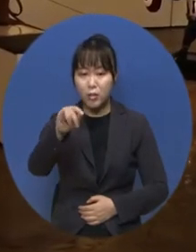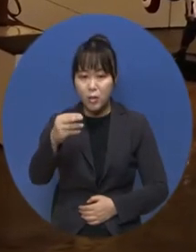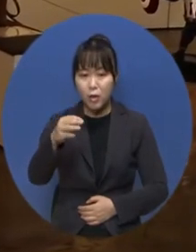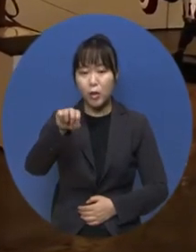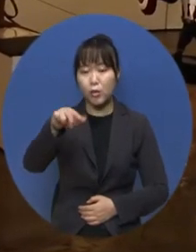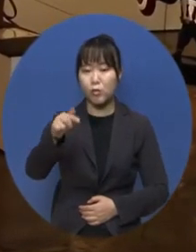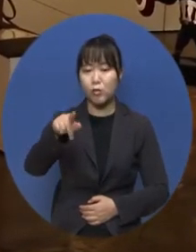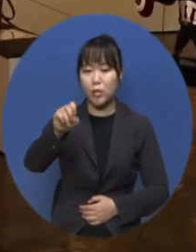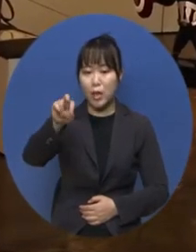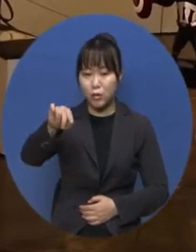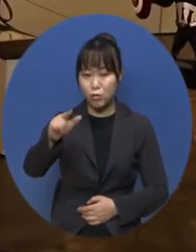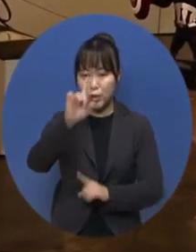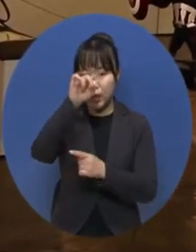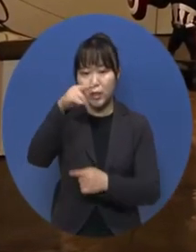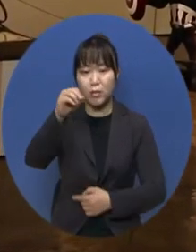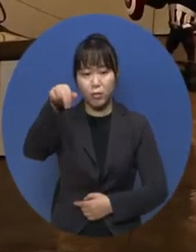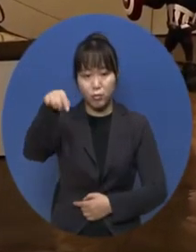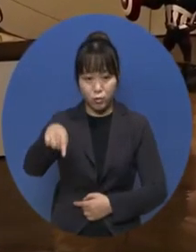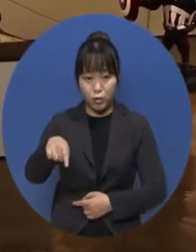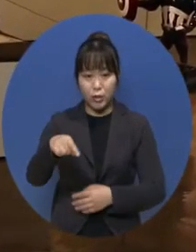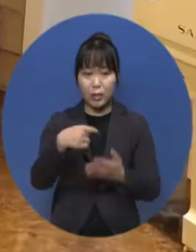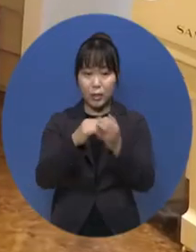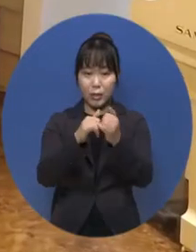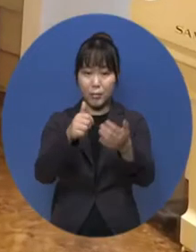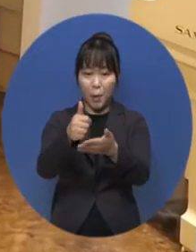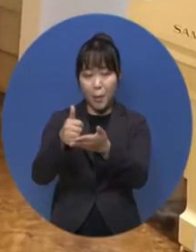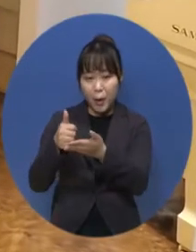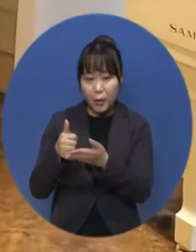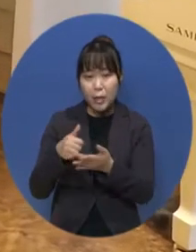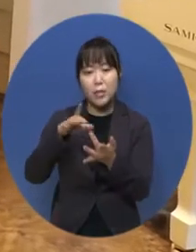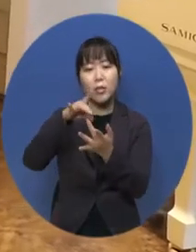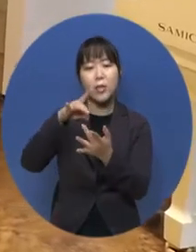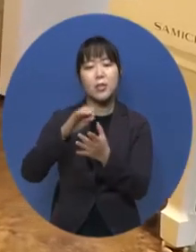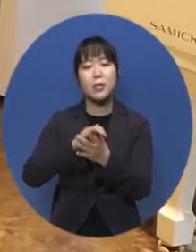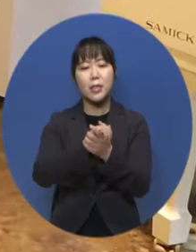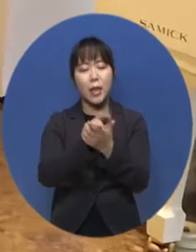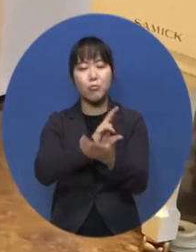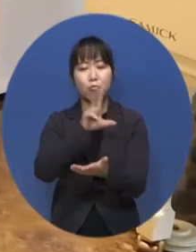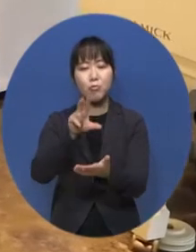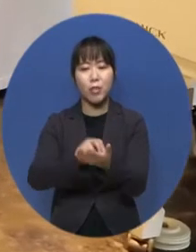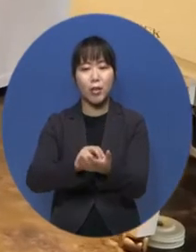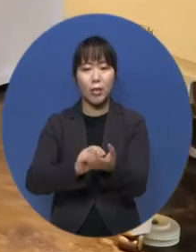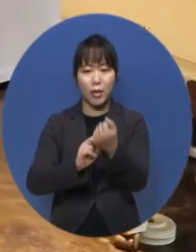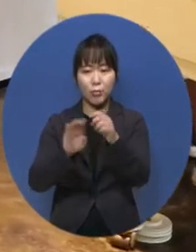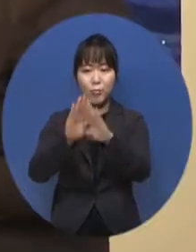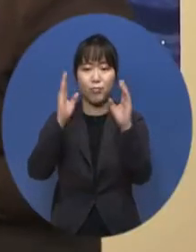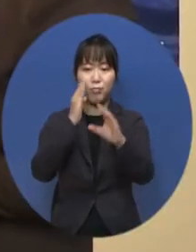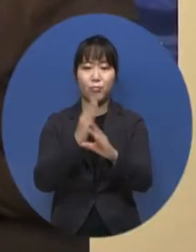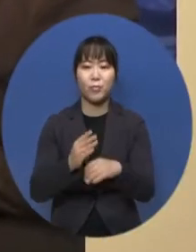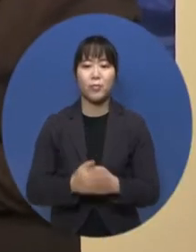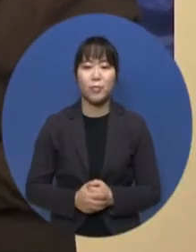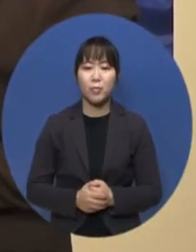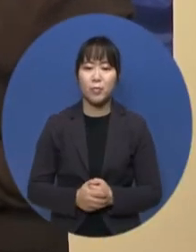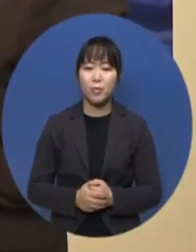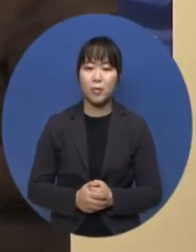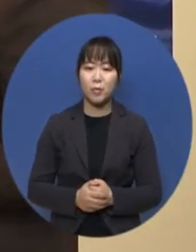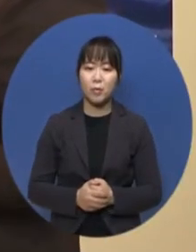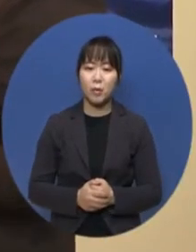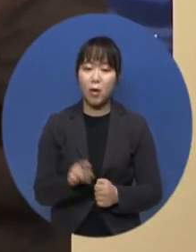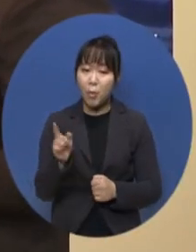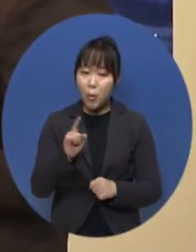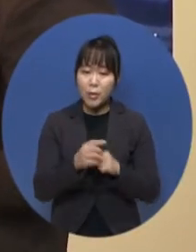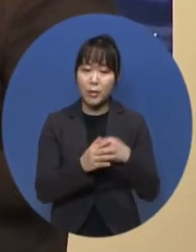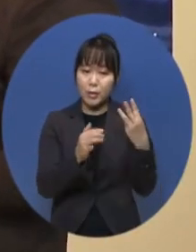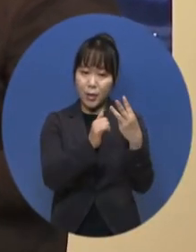등 4명의 초대전이 선택적 친화라는 주제로 열리고 있습니다. 선택적